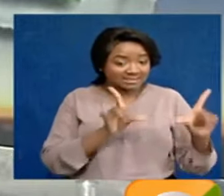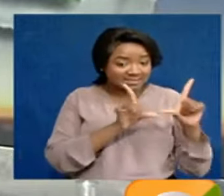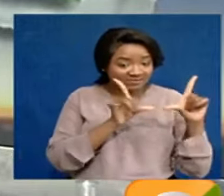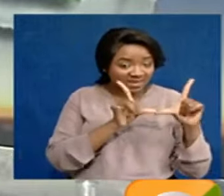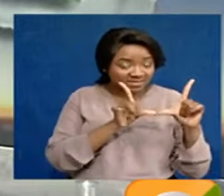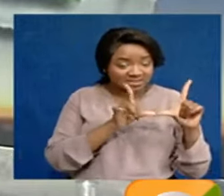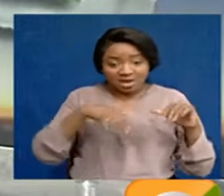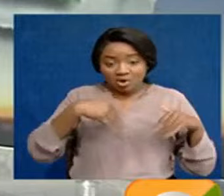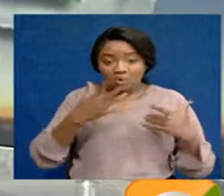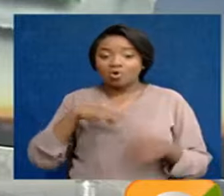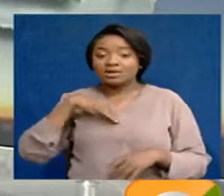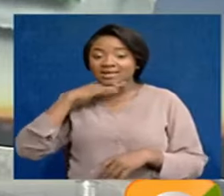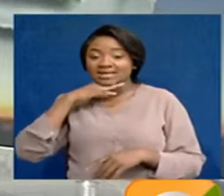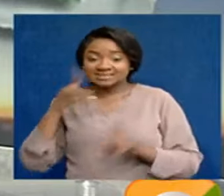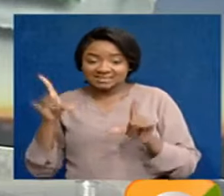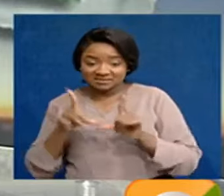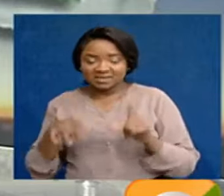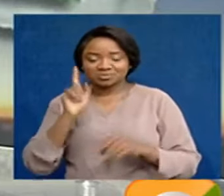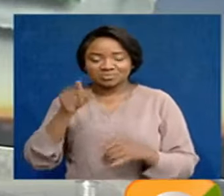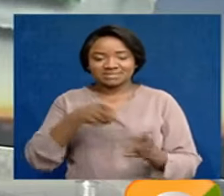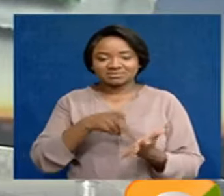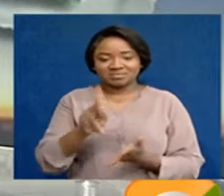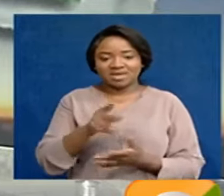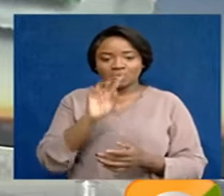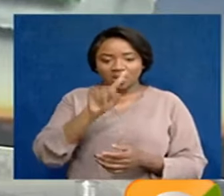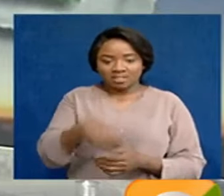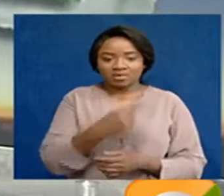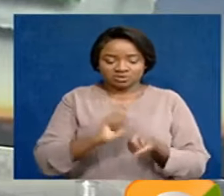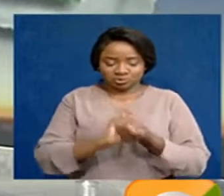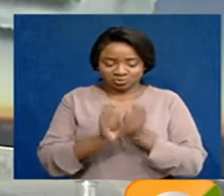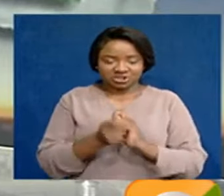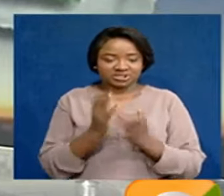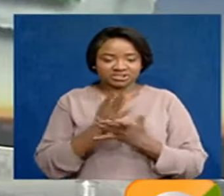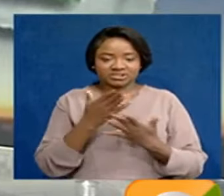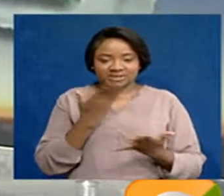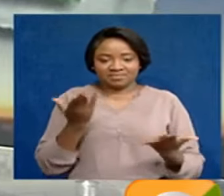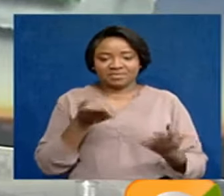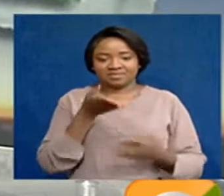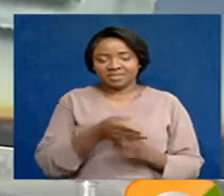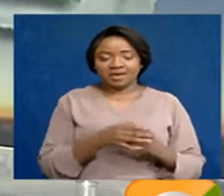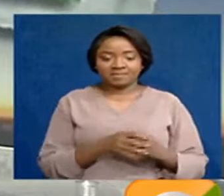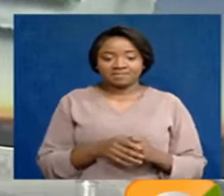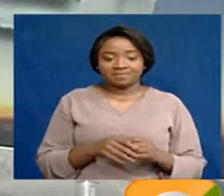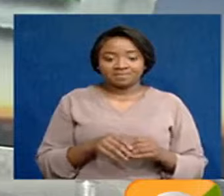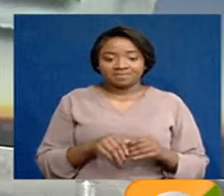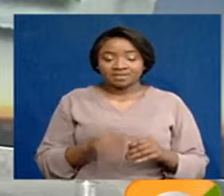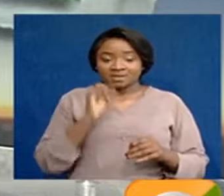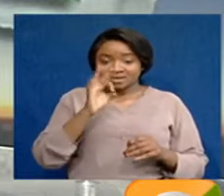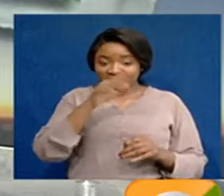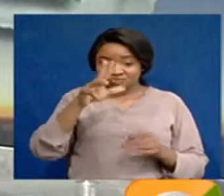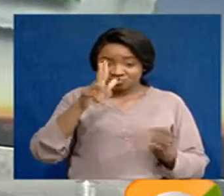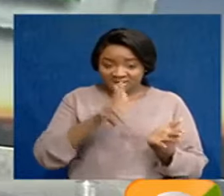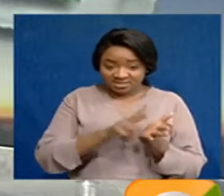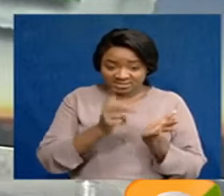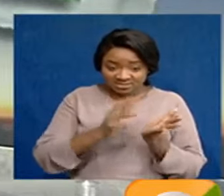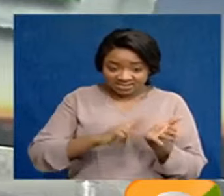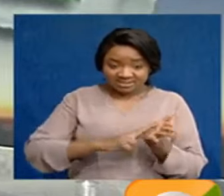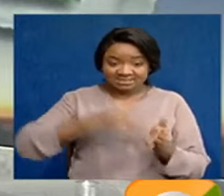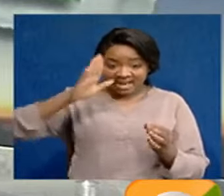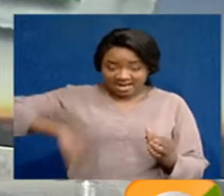Pia itakugharimu wewe mpiga kura shilingi 500 kufanya usajili wa vyeti kwa kuchelewa. Haya ni miongoni mwa